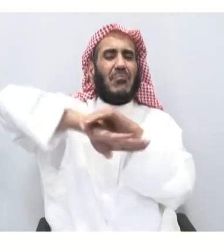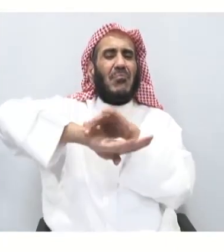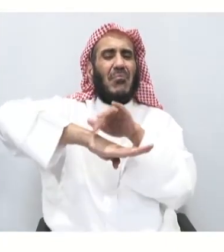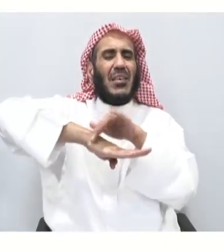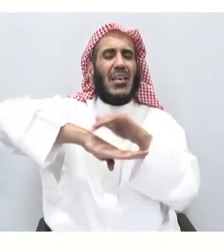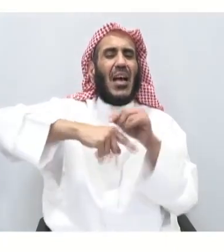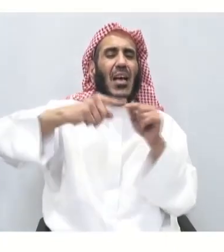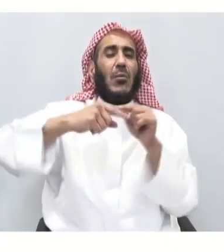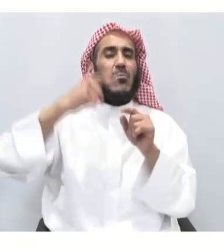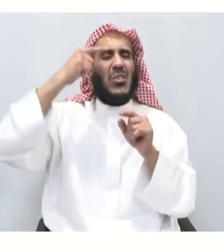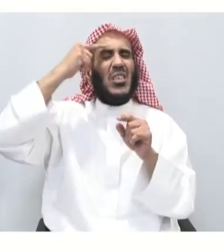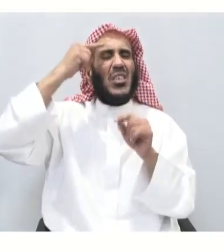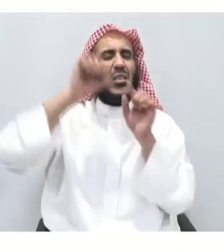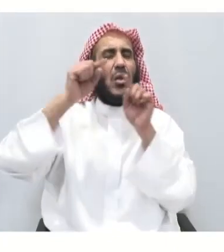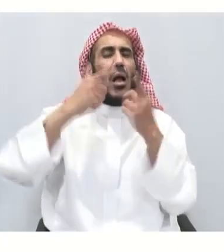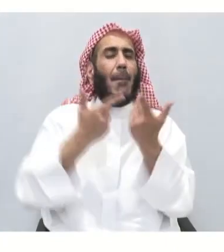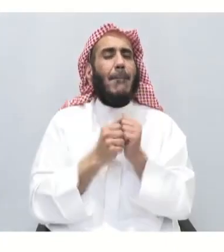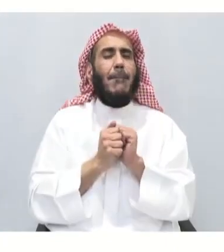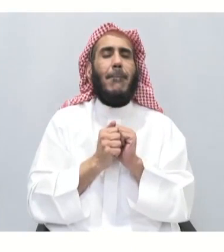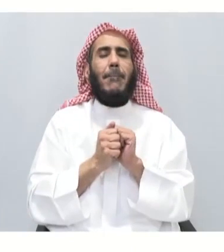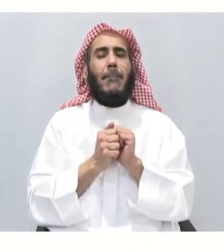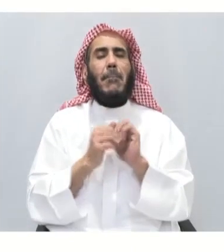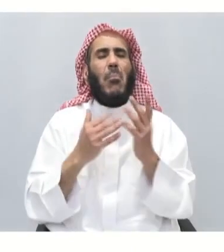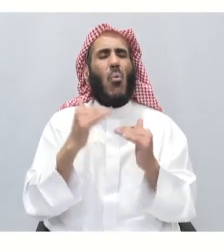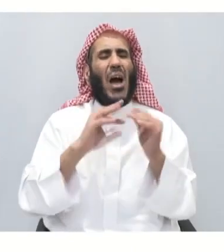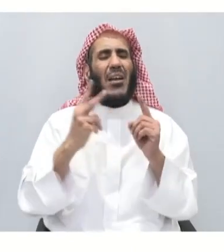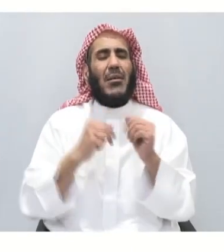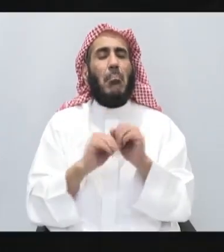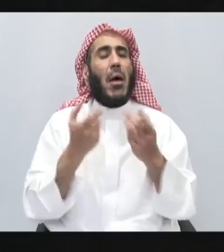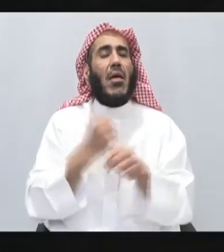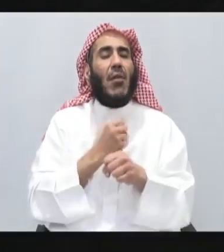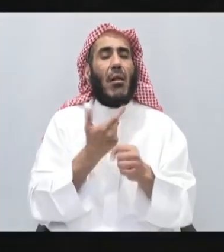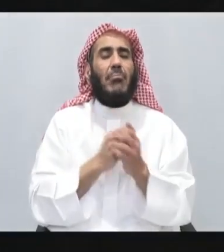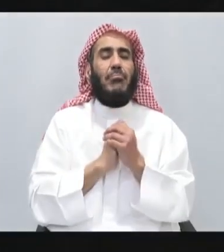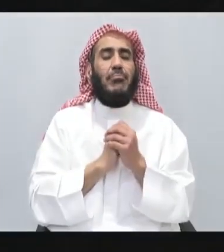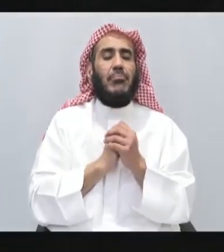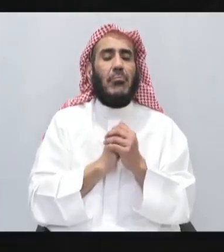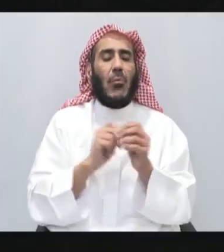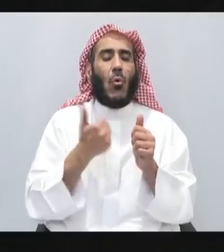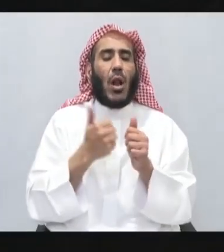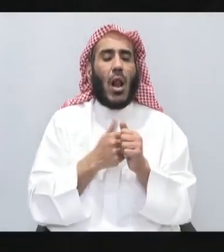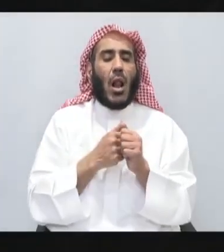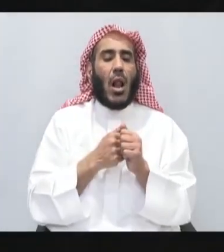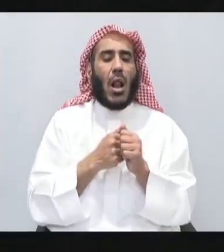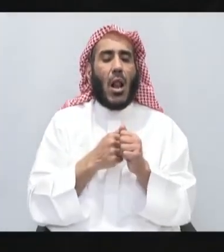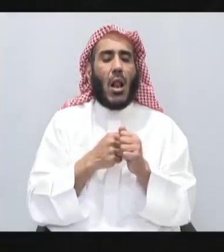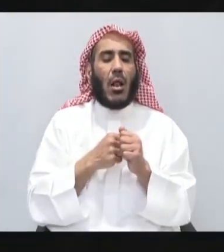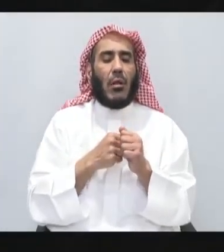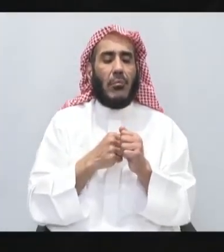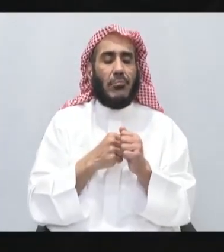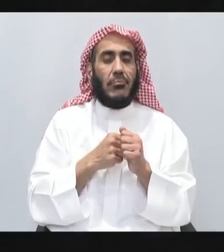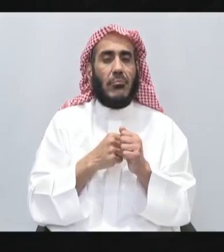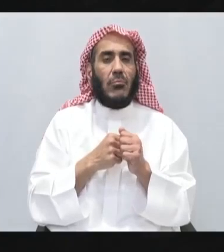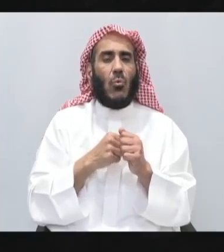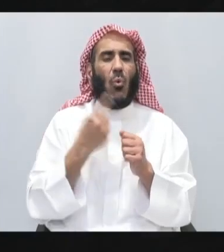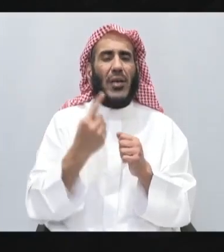سمك جفن العين ماذا افعل اولا ماذا اريد ان